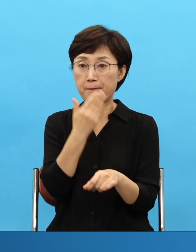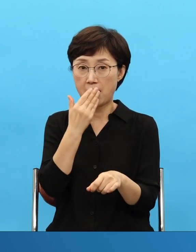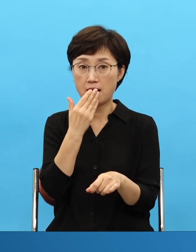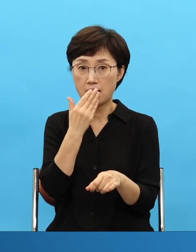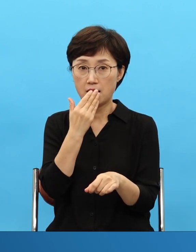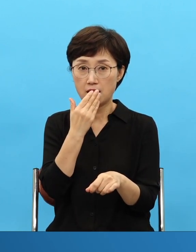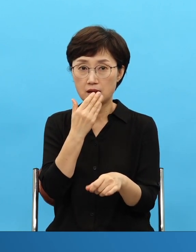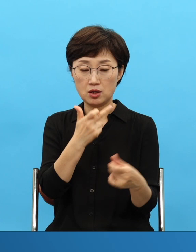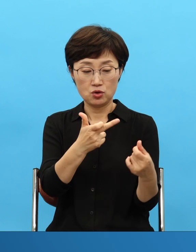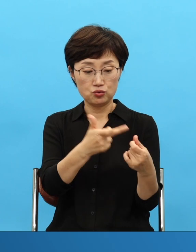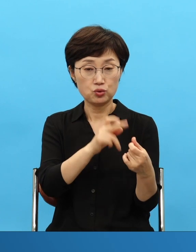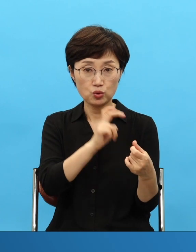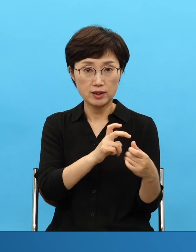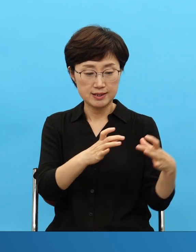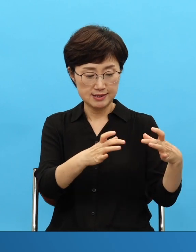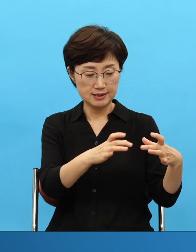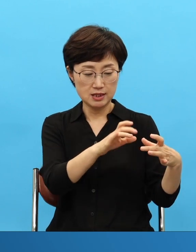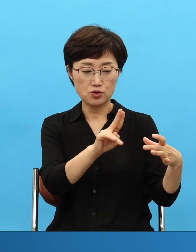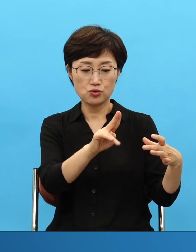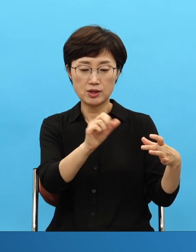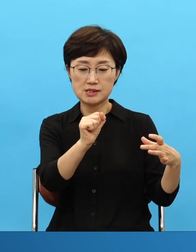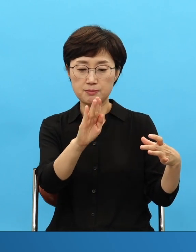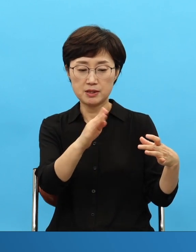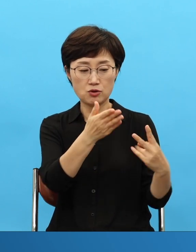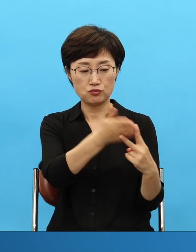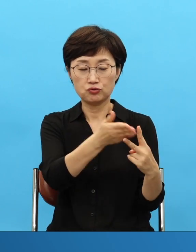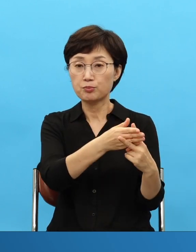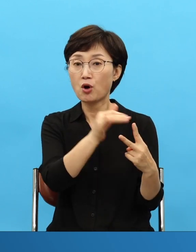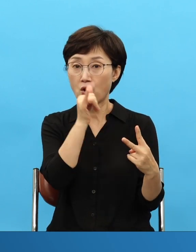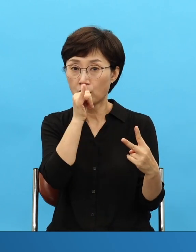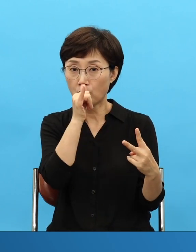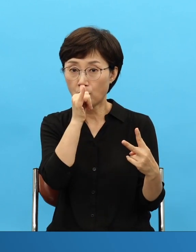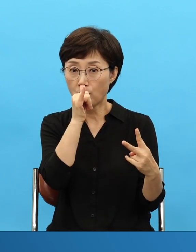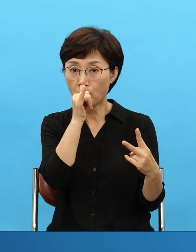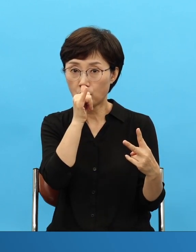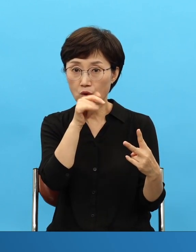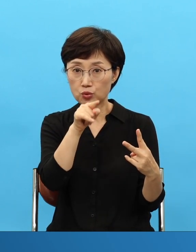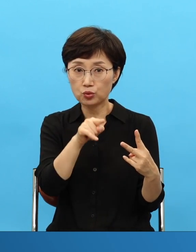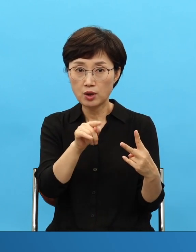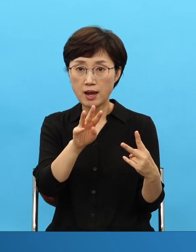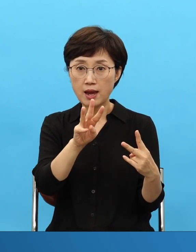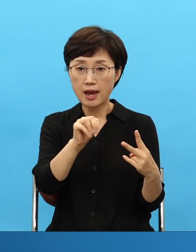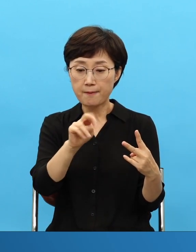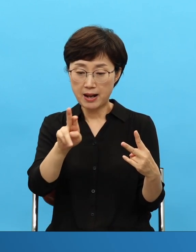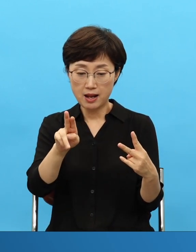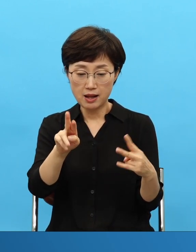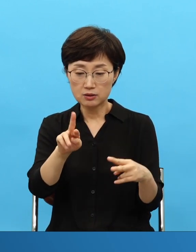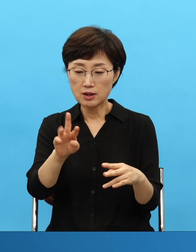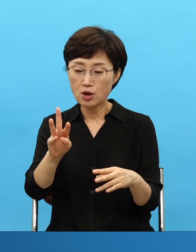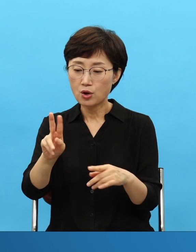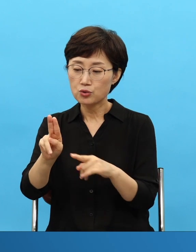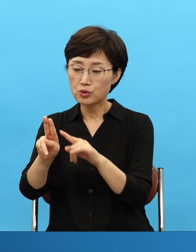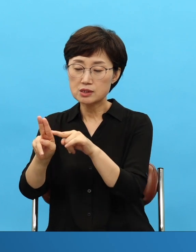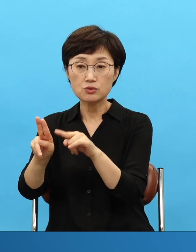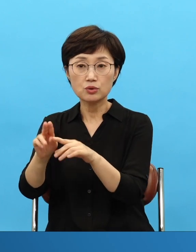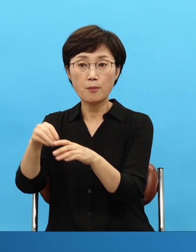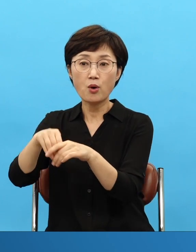그루터기 17집은 CD와 USB 두 가지로 제작됐으며 MR 반주 음원은 USB에만